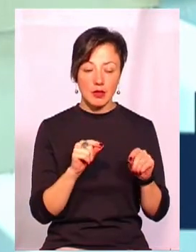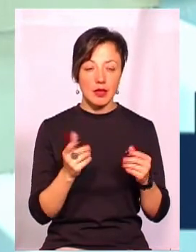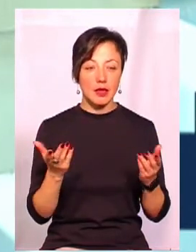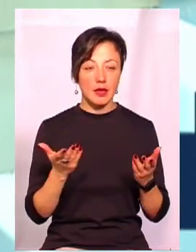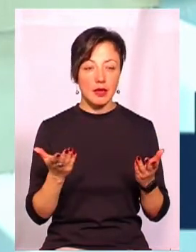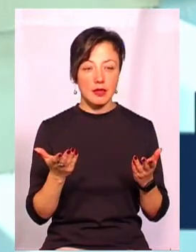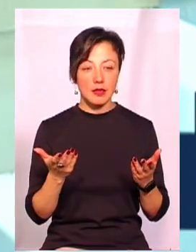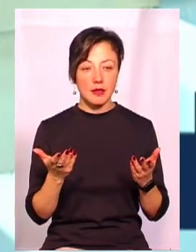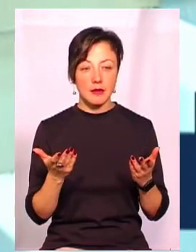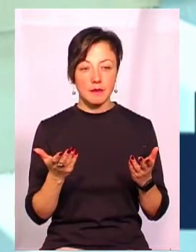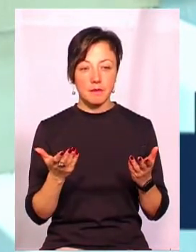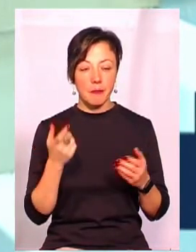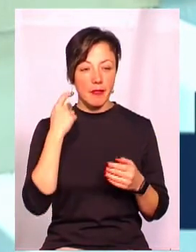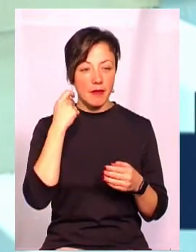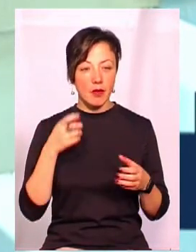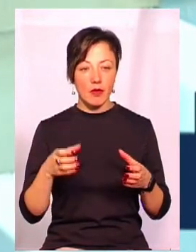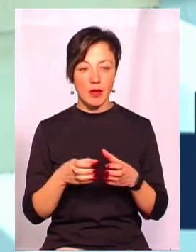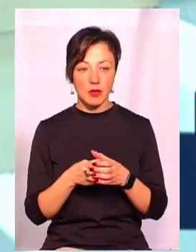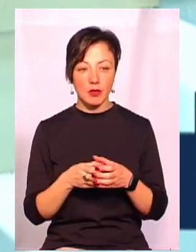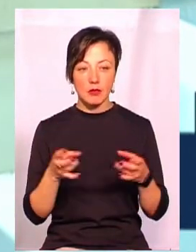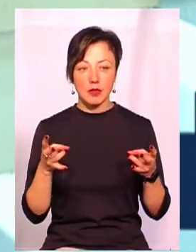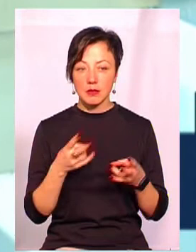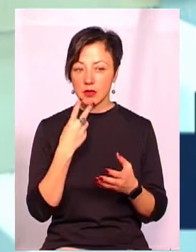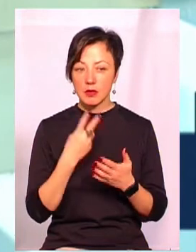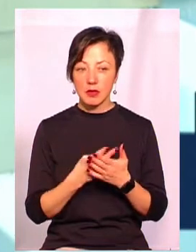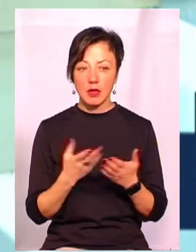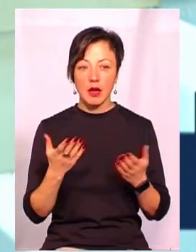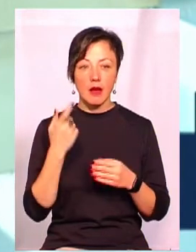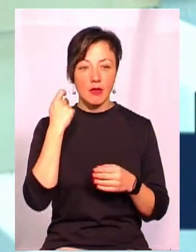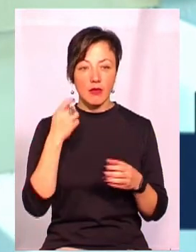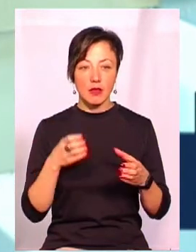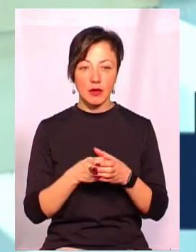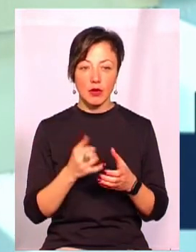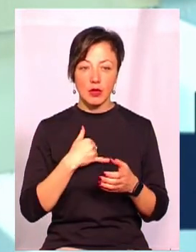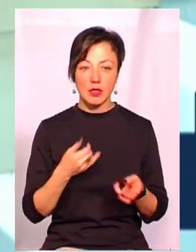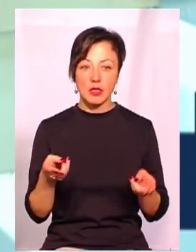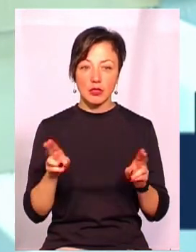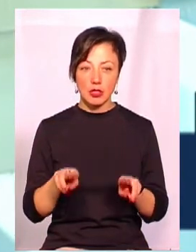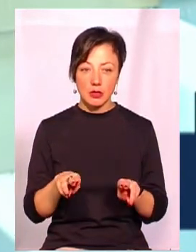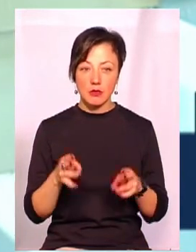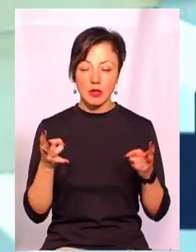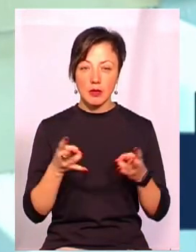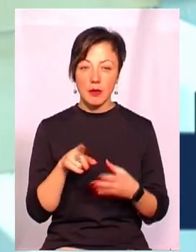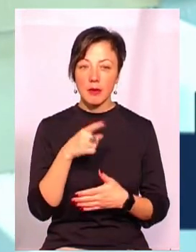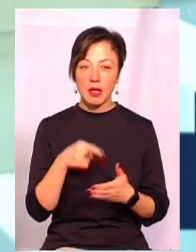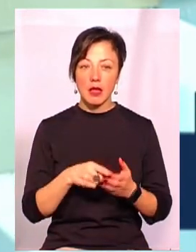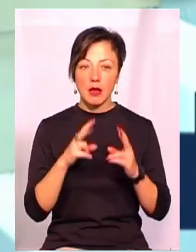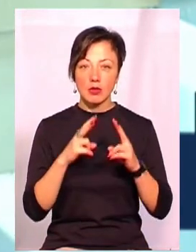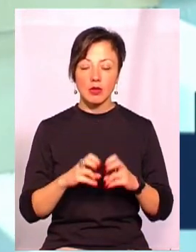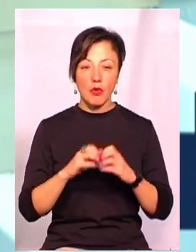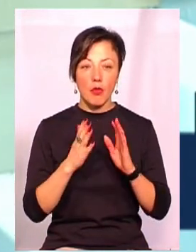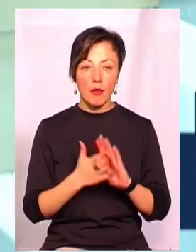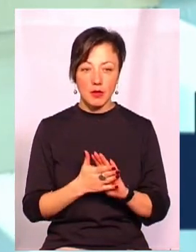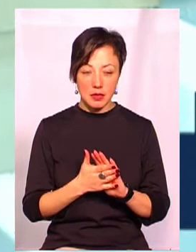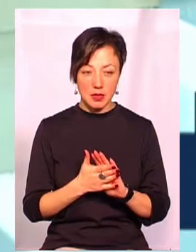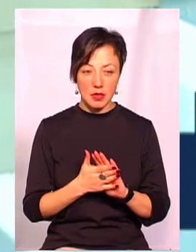і яка вікова категорія, потрібно зважати на те, яка вікова категорія у нас залишилася. Адже потрібно питання розглядати в